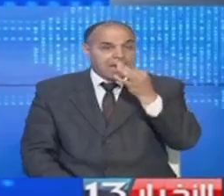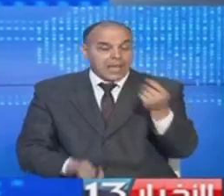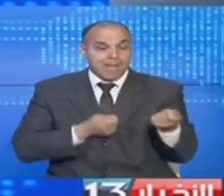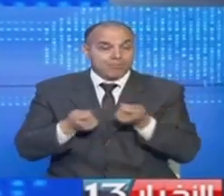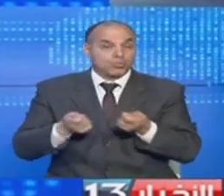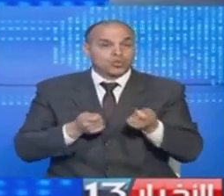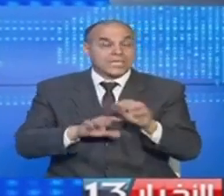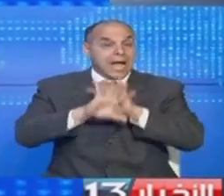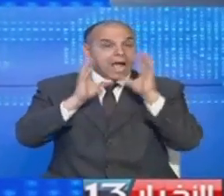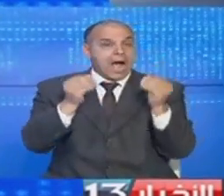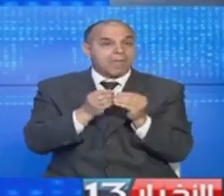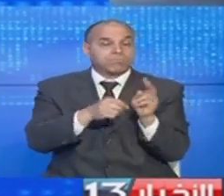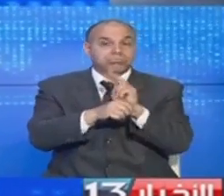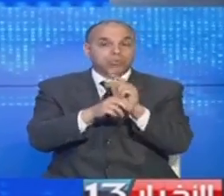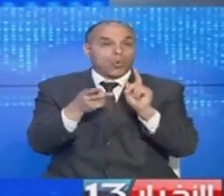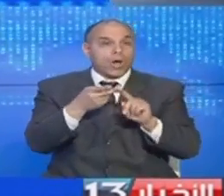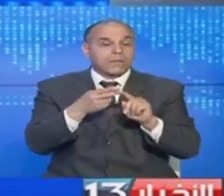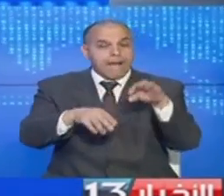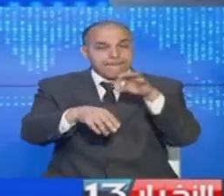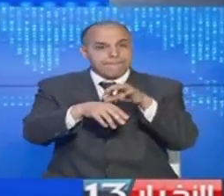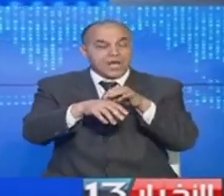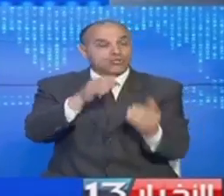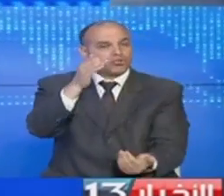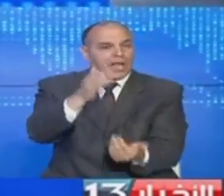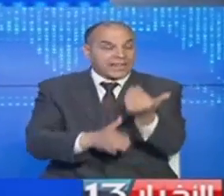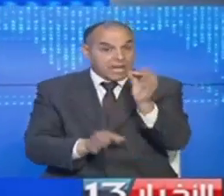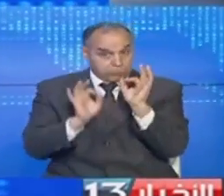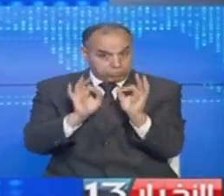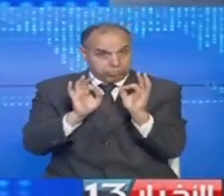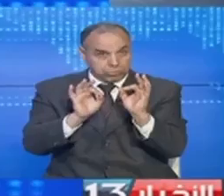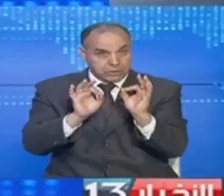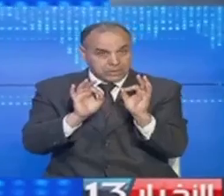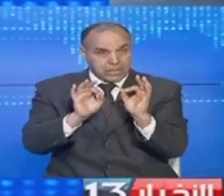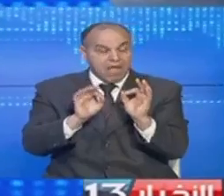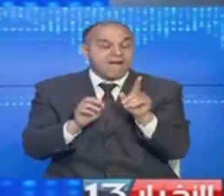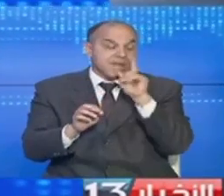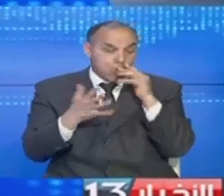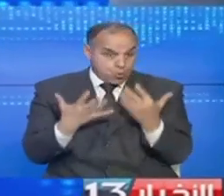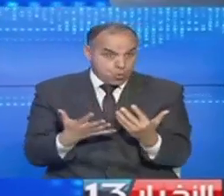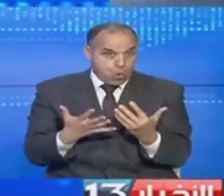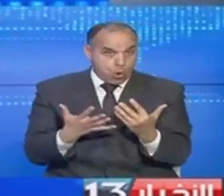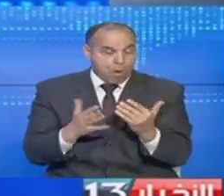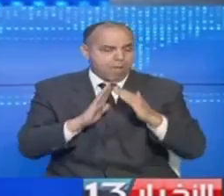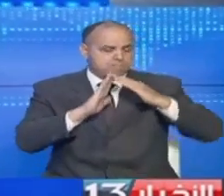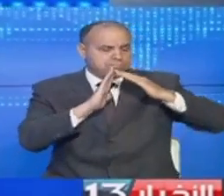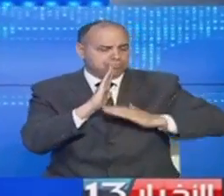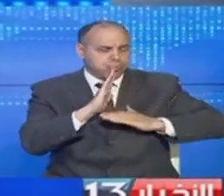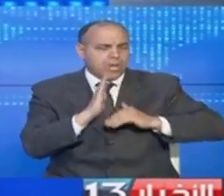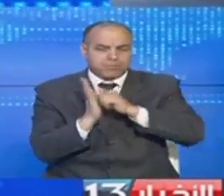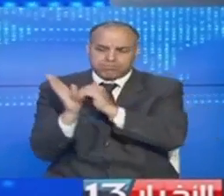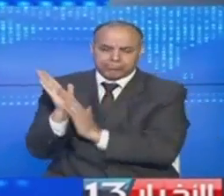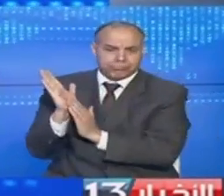مديره العام للمرصد الوطني للامراض الجديده والمستجده نصف على اليوم ان الانخفاض المسجل